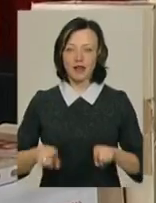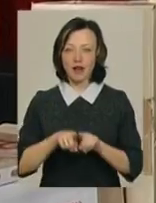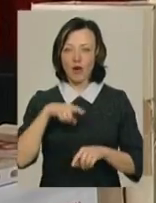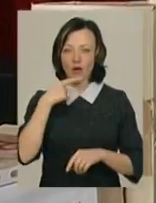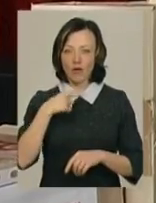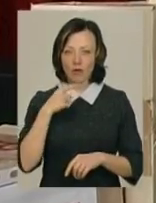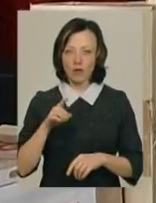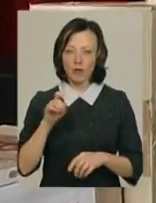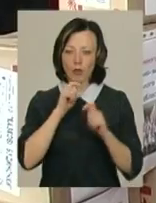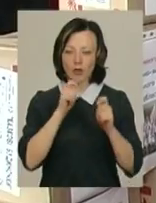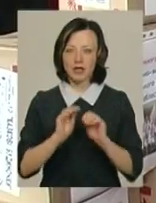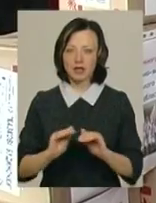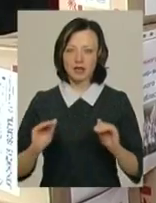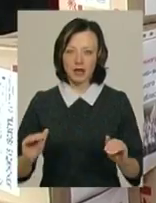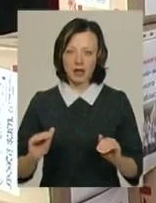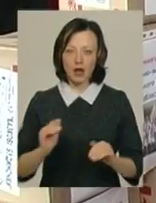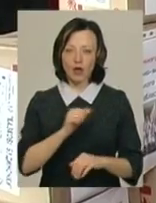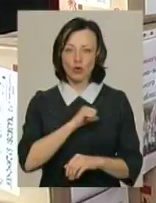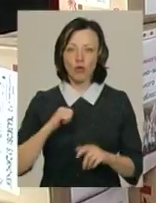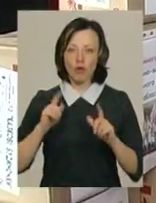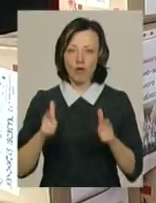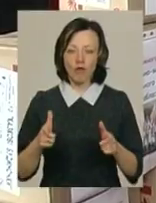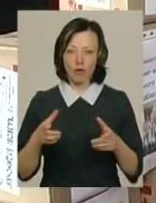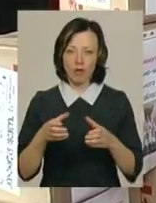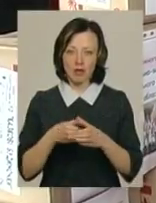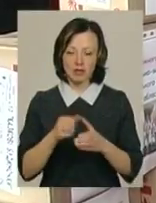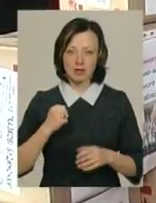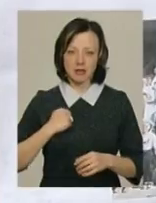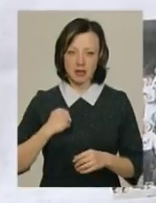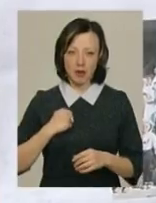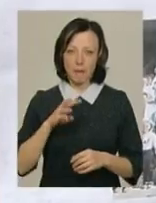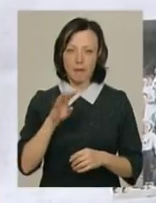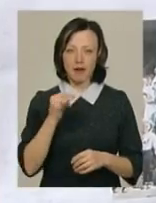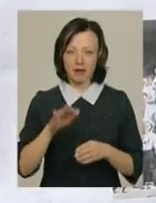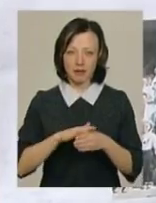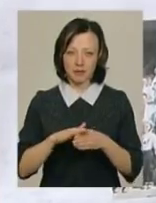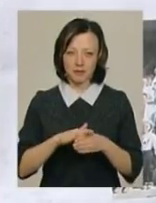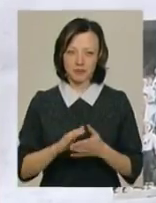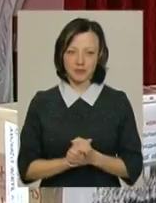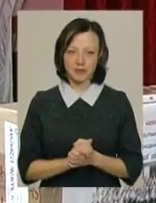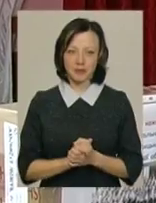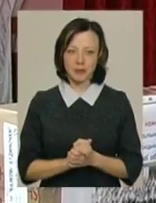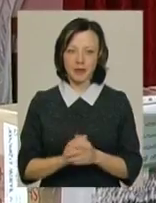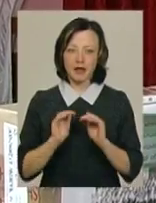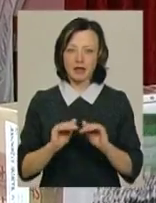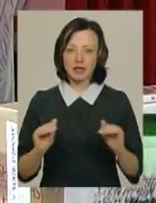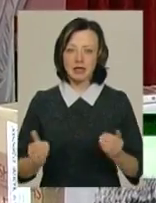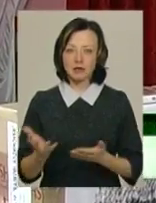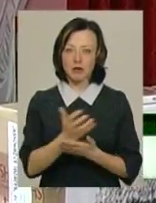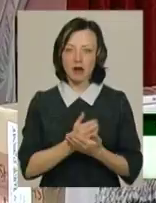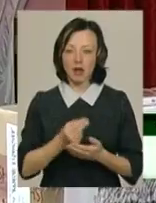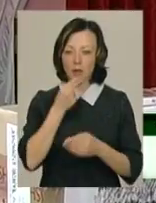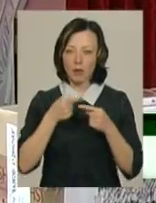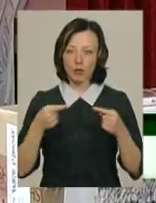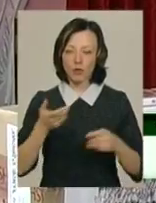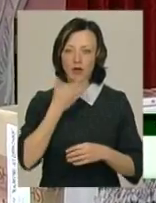про дарунки школярів доброволець Іван Мирний. Його побратим Олександр Попов додає. Діти збирали продукти, теплі